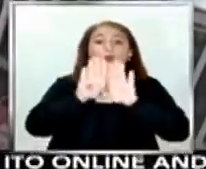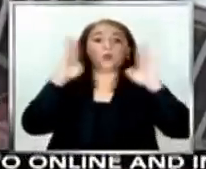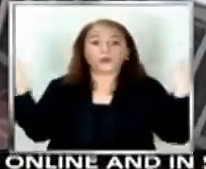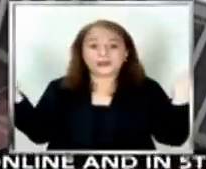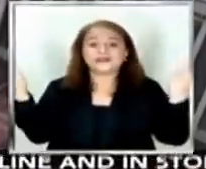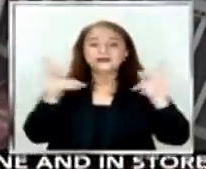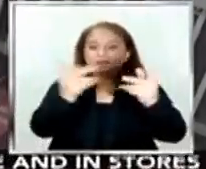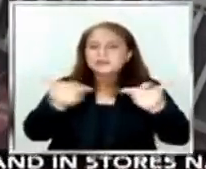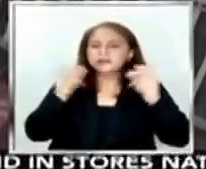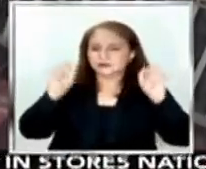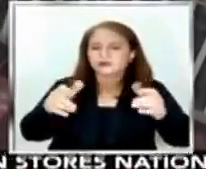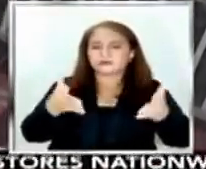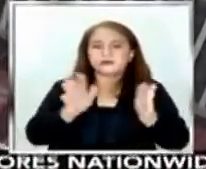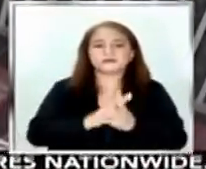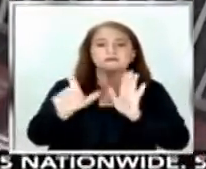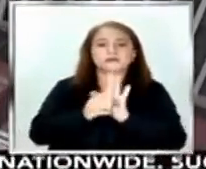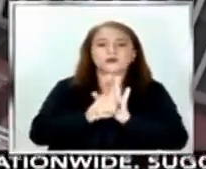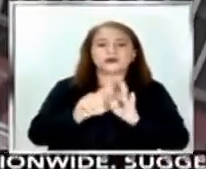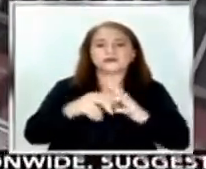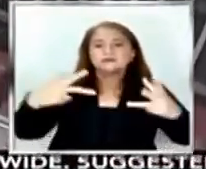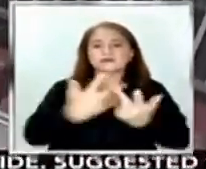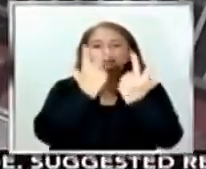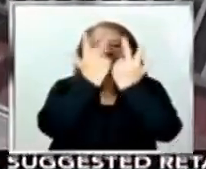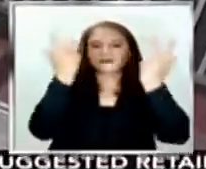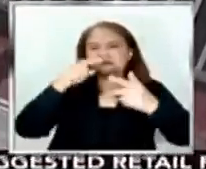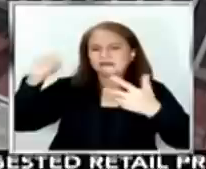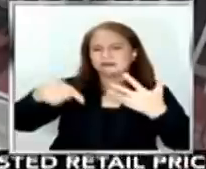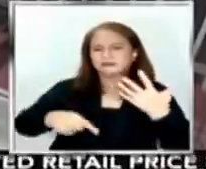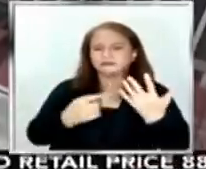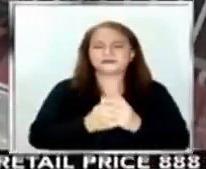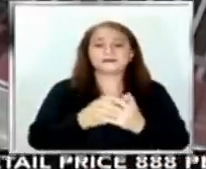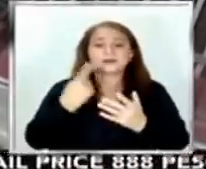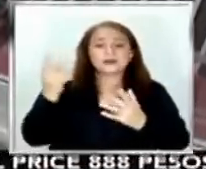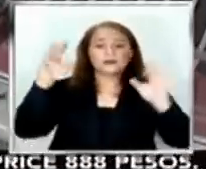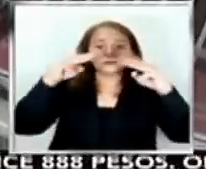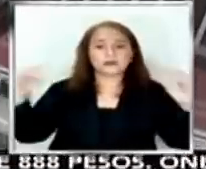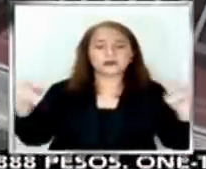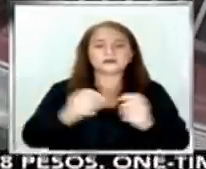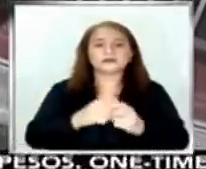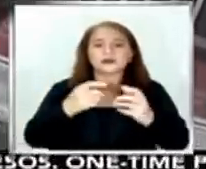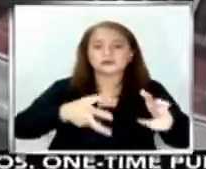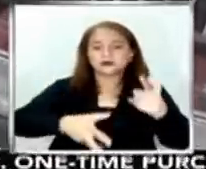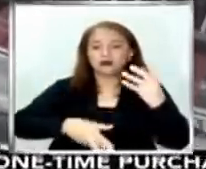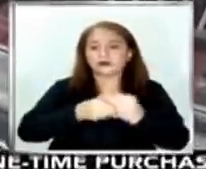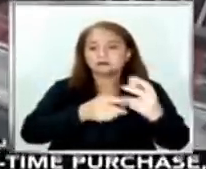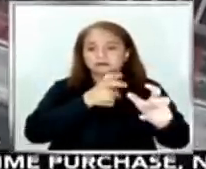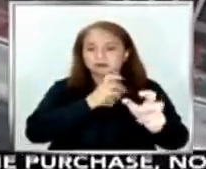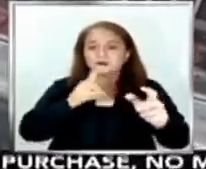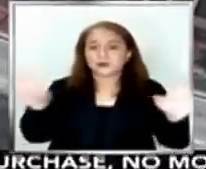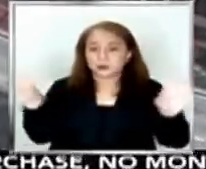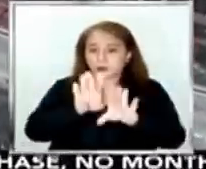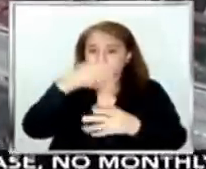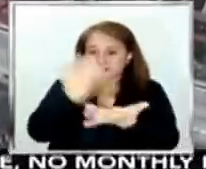ring bawal ang sabong at tupada. Nilinaw ng palasyo na mga karagdagang restriction na ito ay hindi pagsasara ng ekonomiya